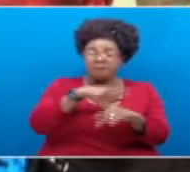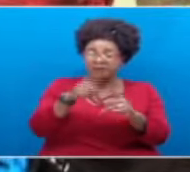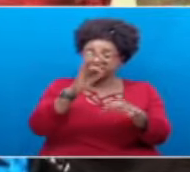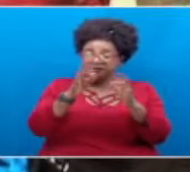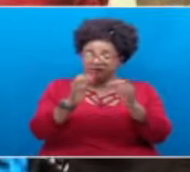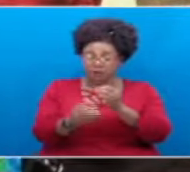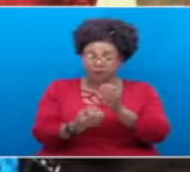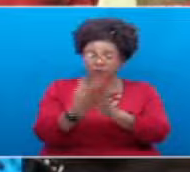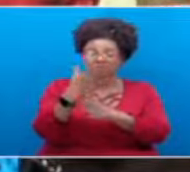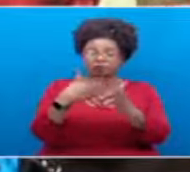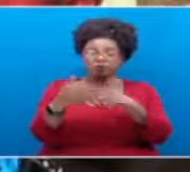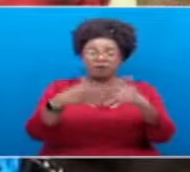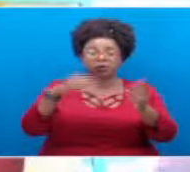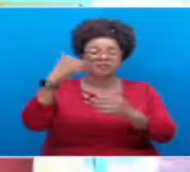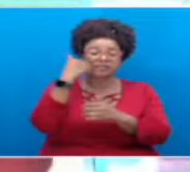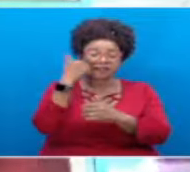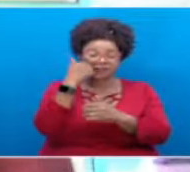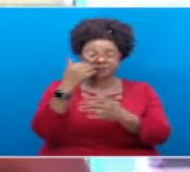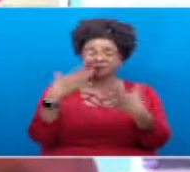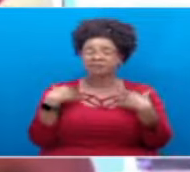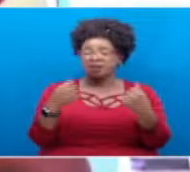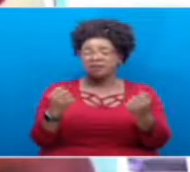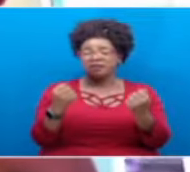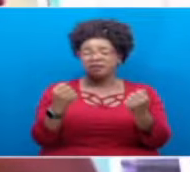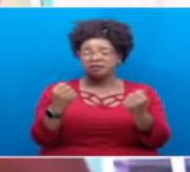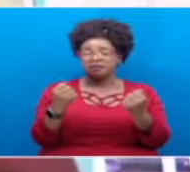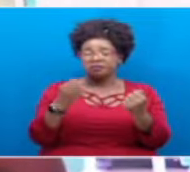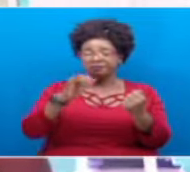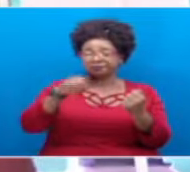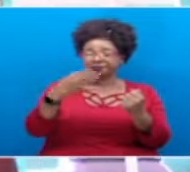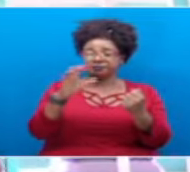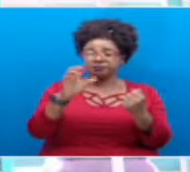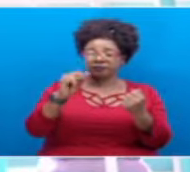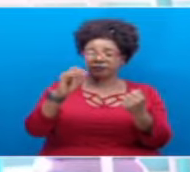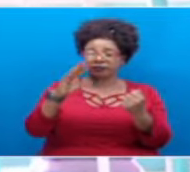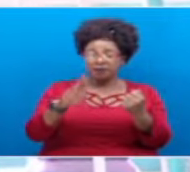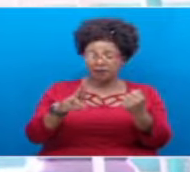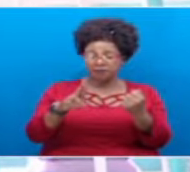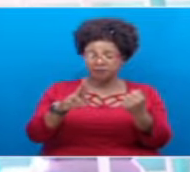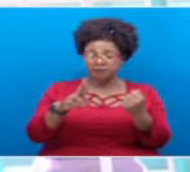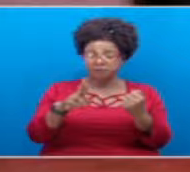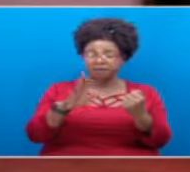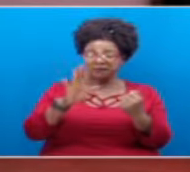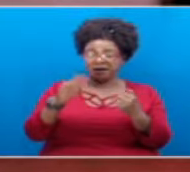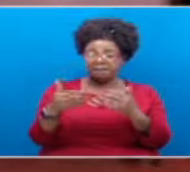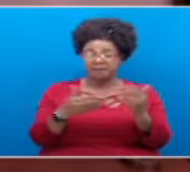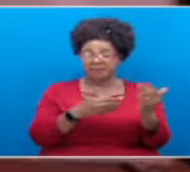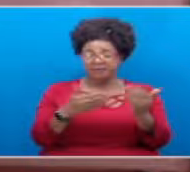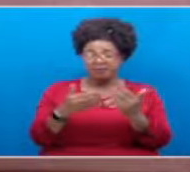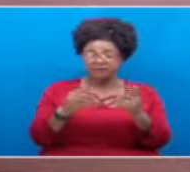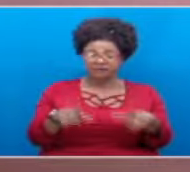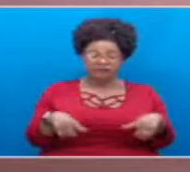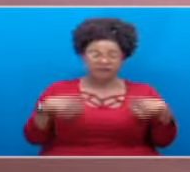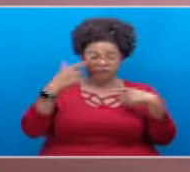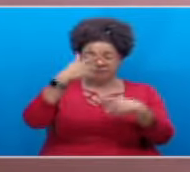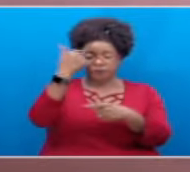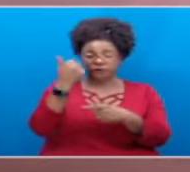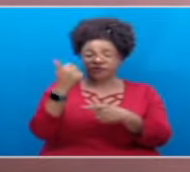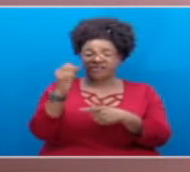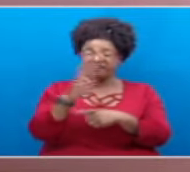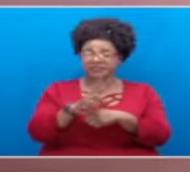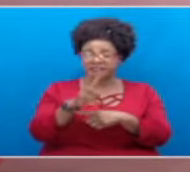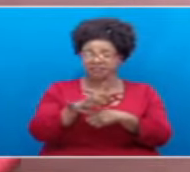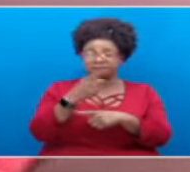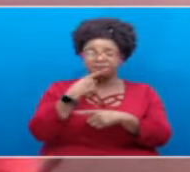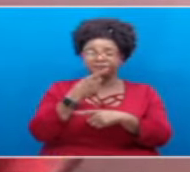kugonjeka anakuwa healthy. For Jessica Omutiti, her preterm baby's survival is due to the vaccine, she says.